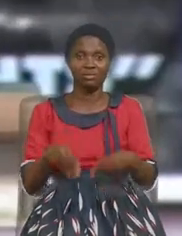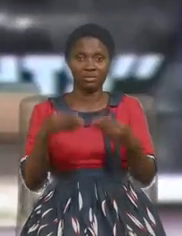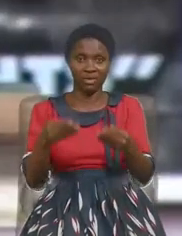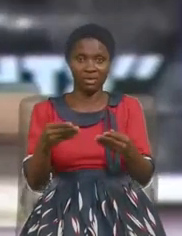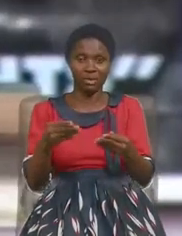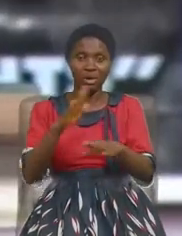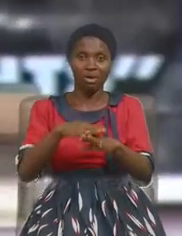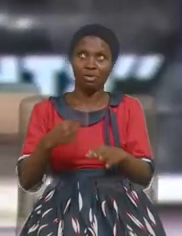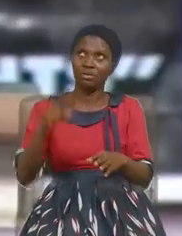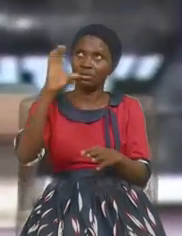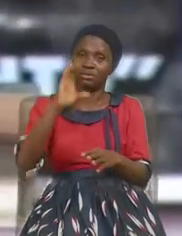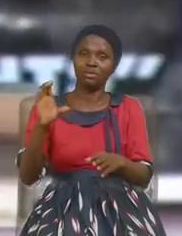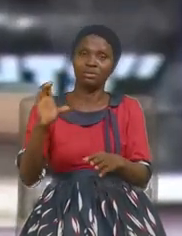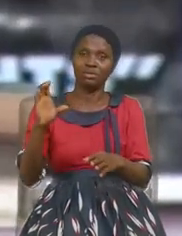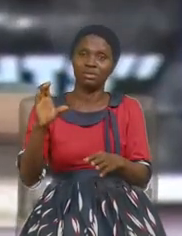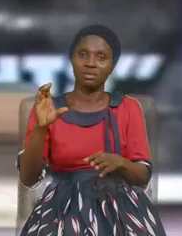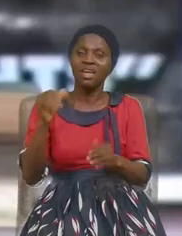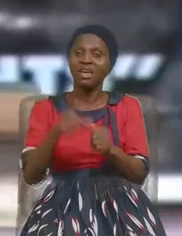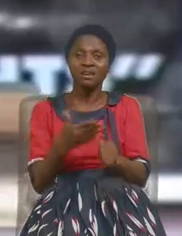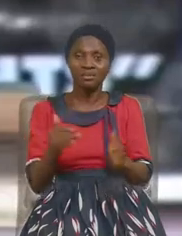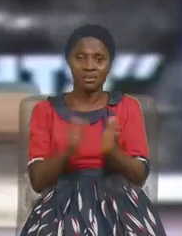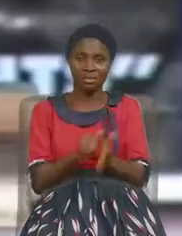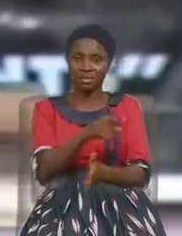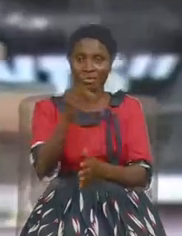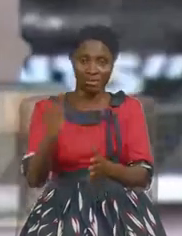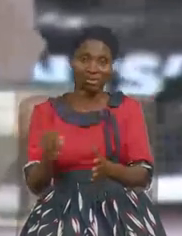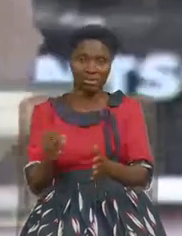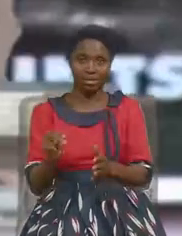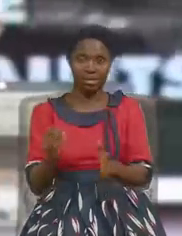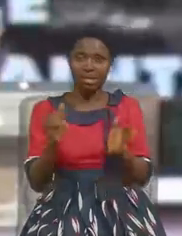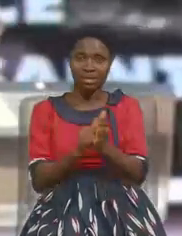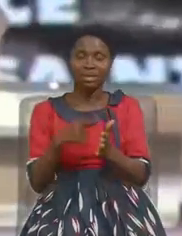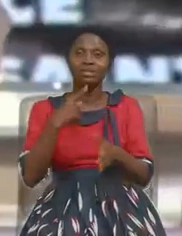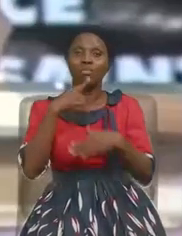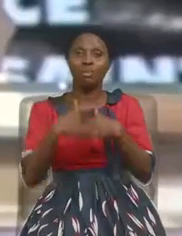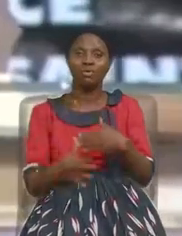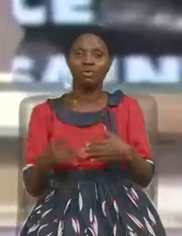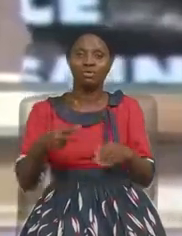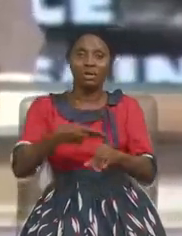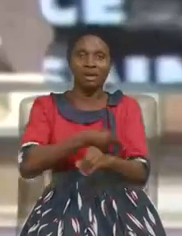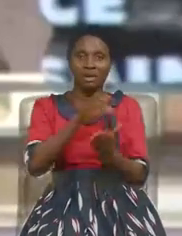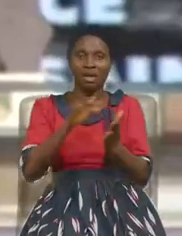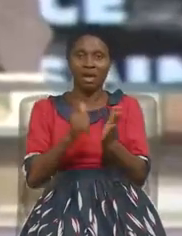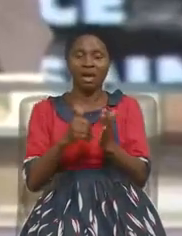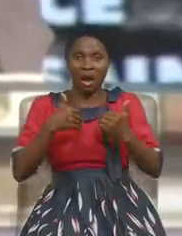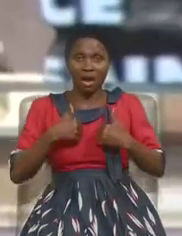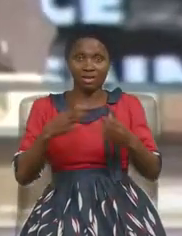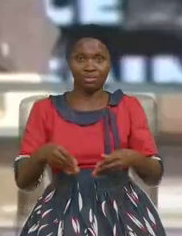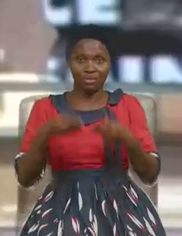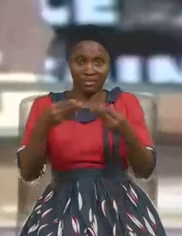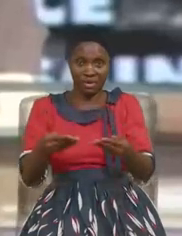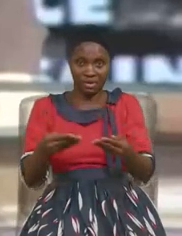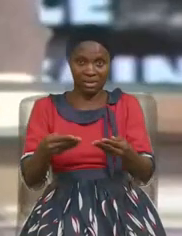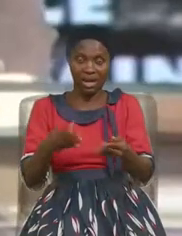croix, tout ce dont vous avez besoin, que le sang de l'agneau a pourvu,